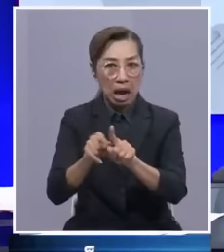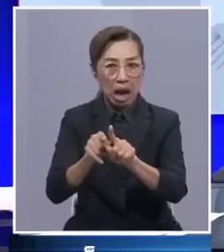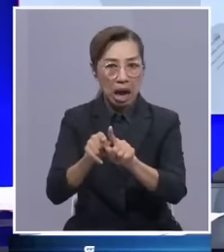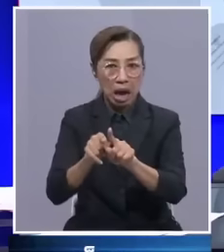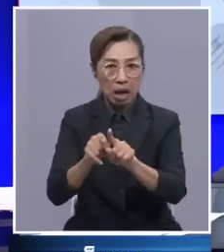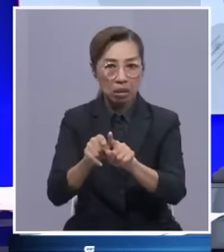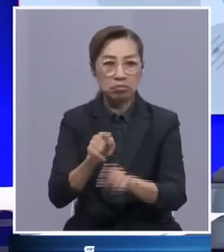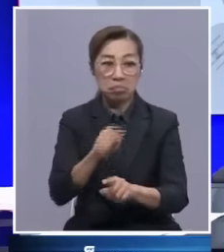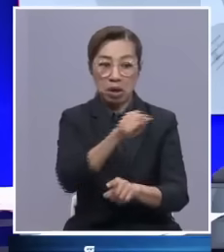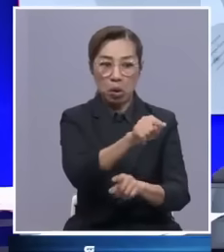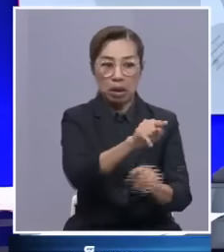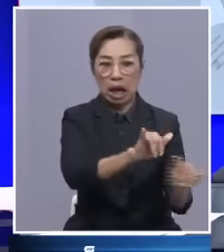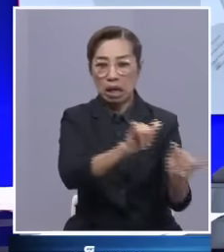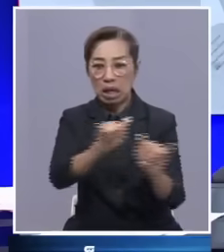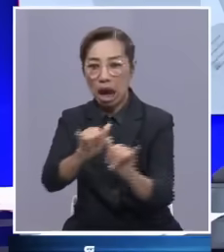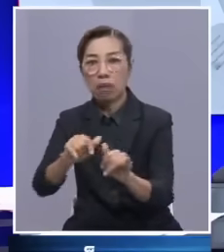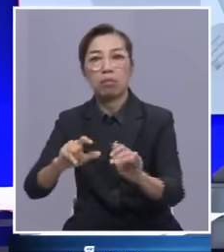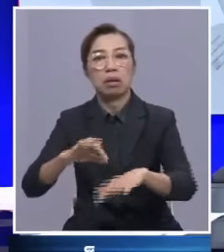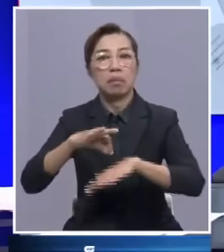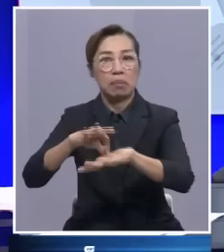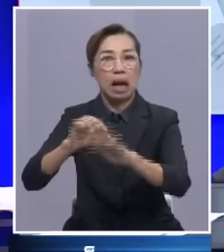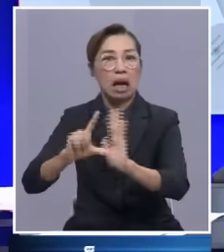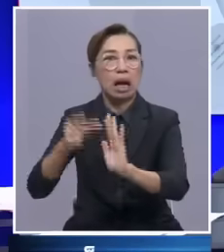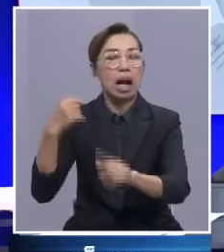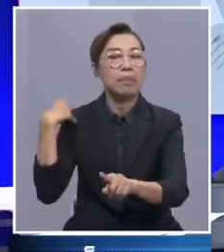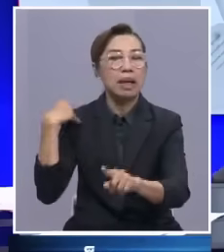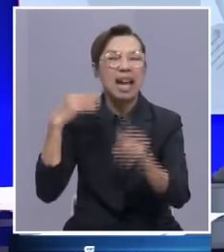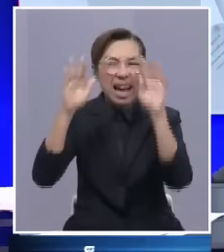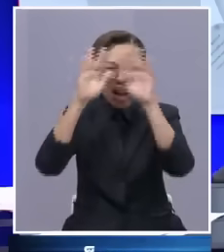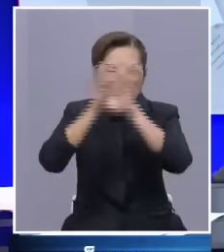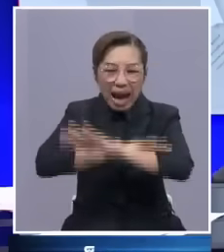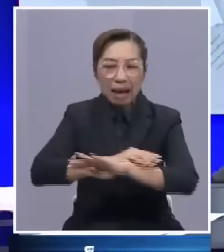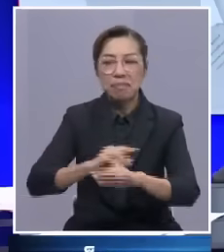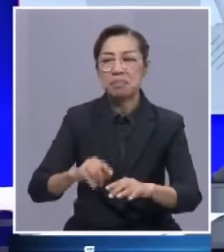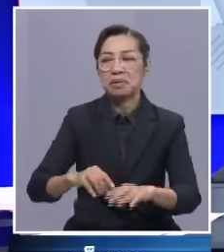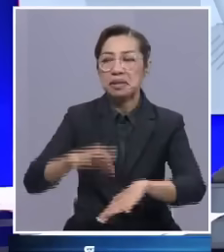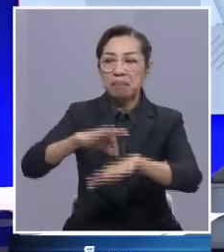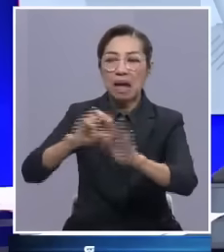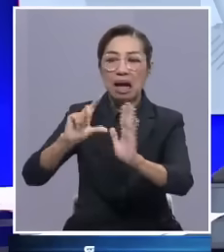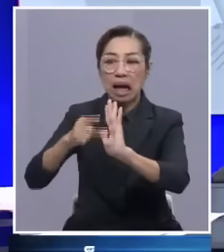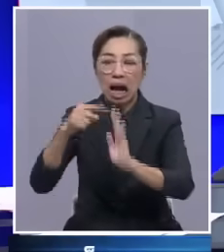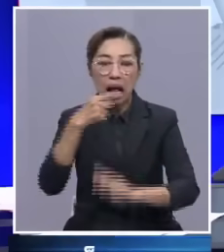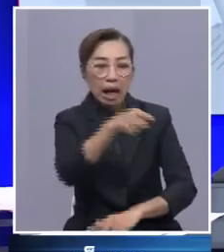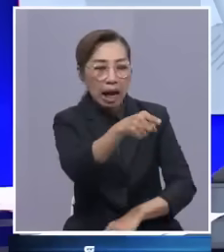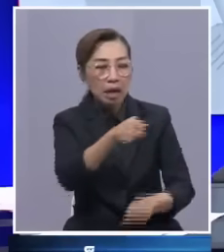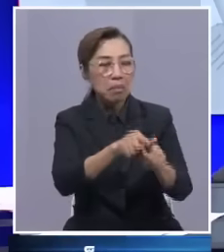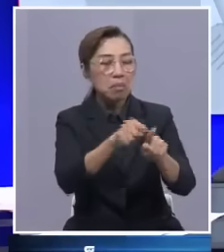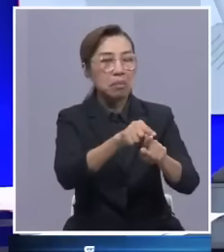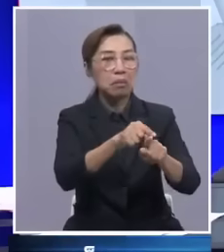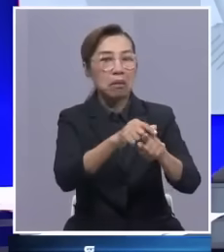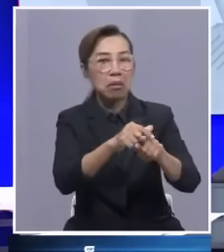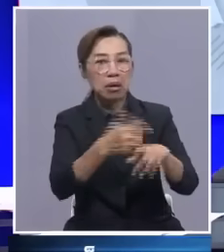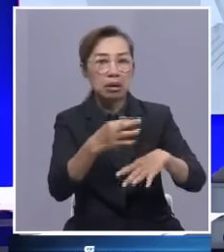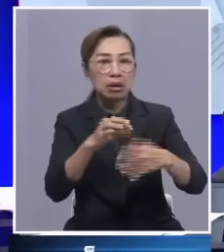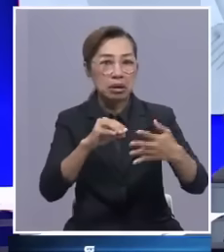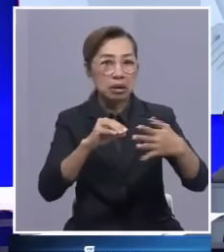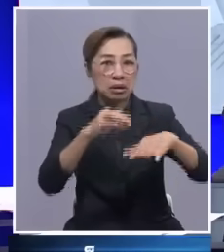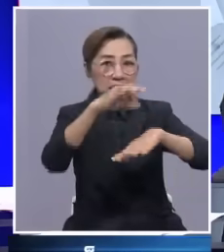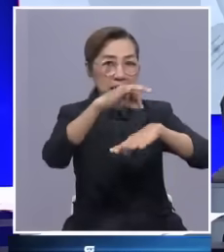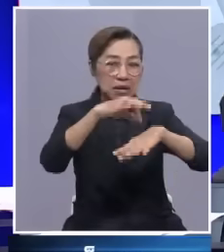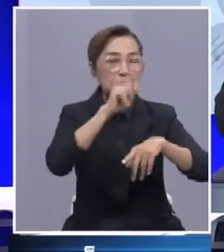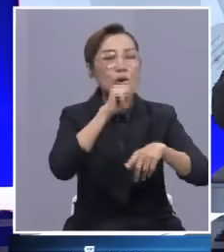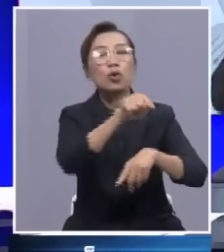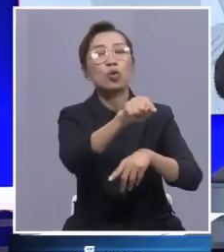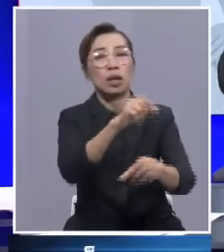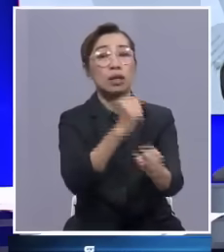าสมช.นะ ครับ หรือหลายๆคนอาจจะเรียกว่าเป็นศาลาพักใจของคนที่อกหักหักจากสิ่งที่อยู่ในองค์ก